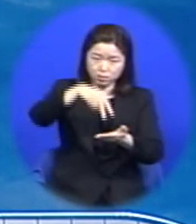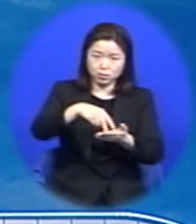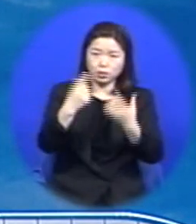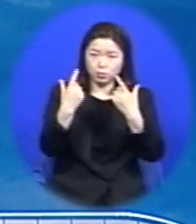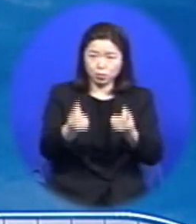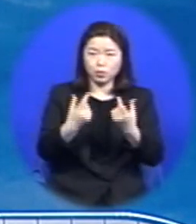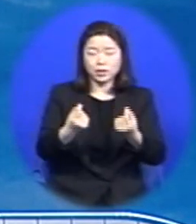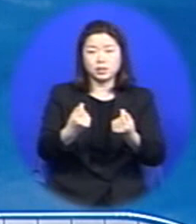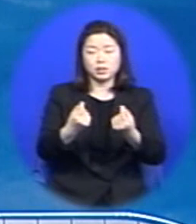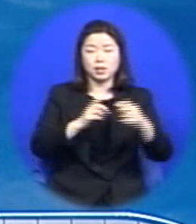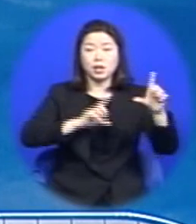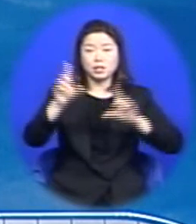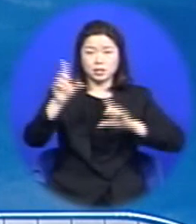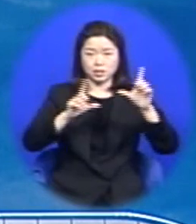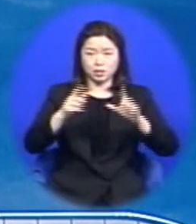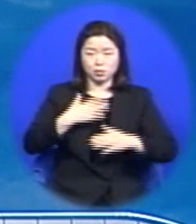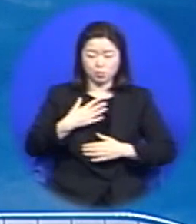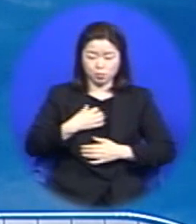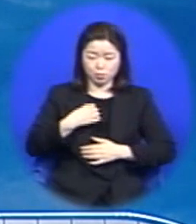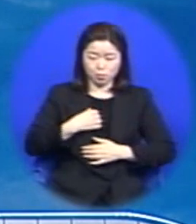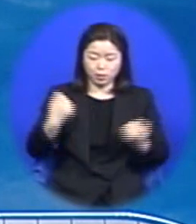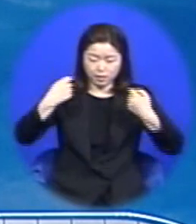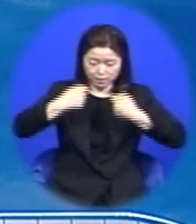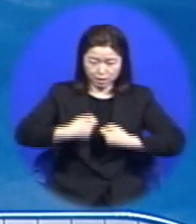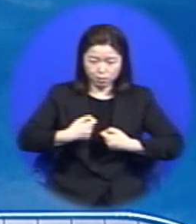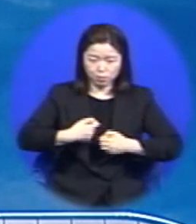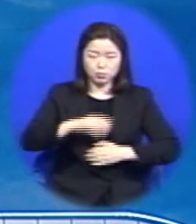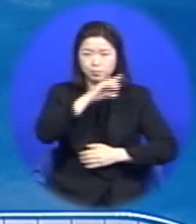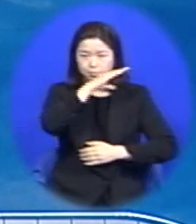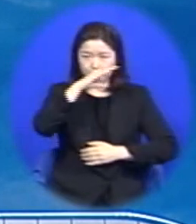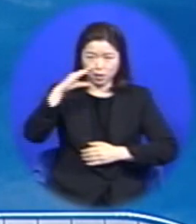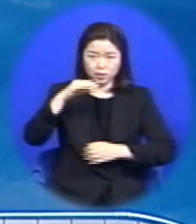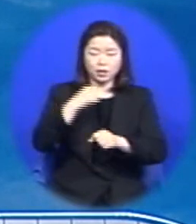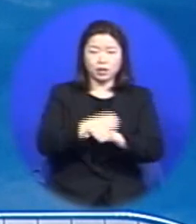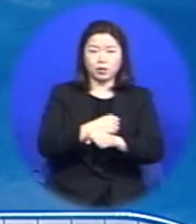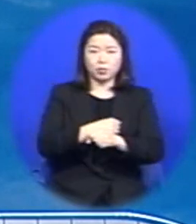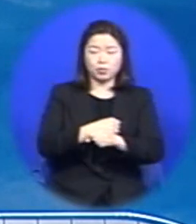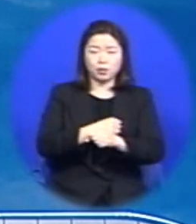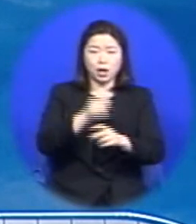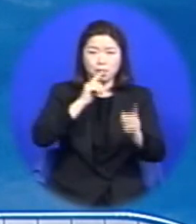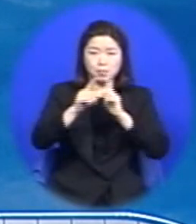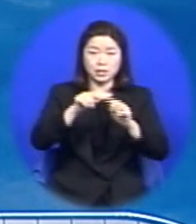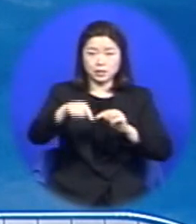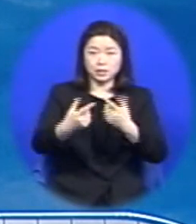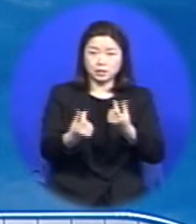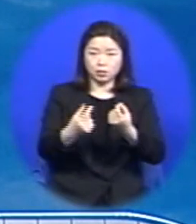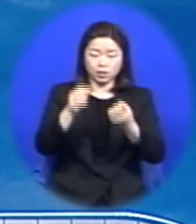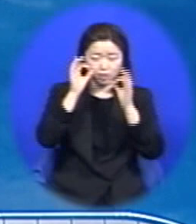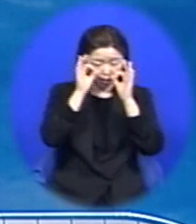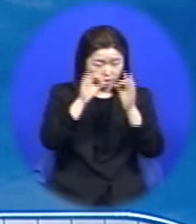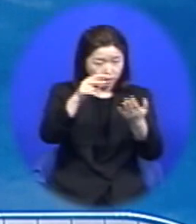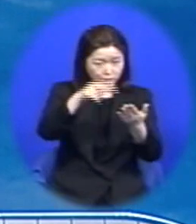자세로 내가 옷을 챙겨 입고 자세를 바로 하고 그리고 말씀을 그렇게 보기 시작해 보세요.